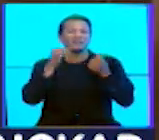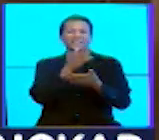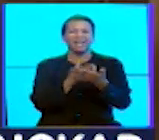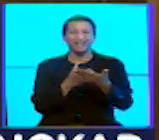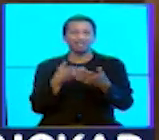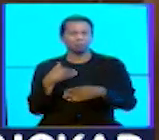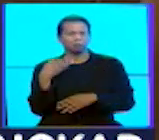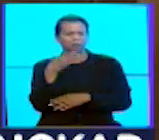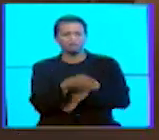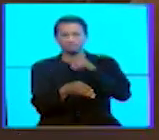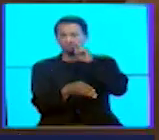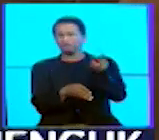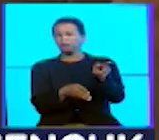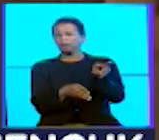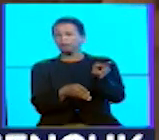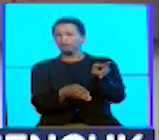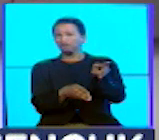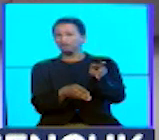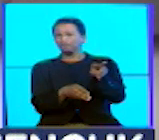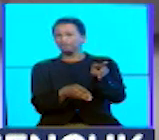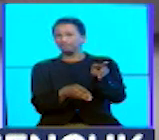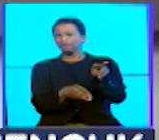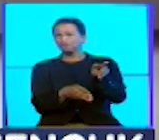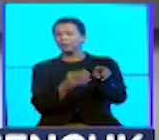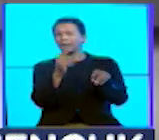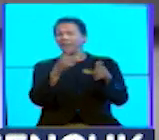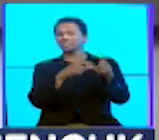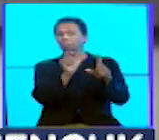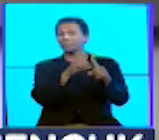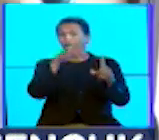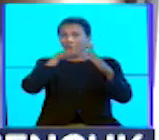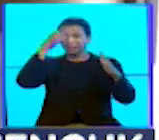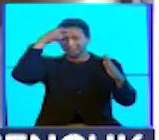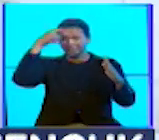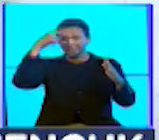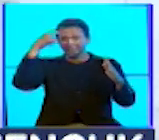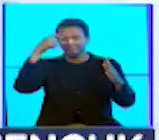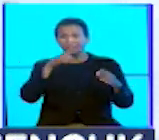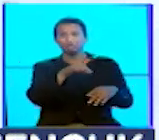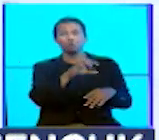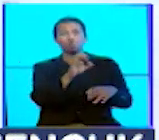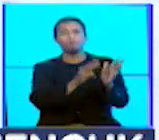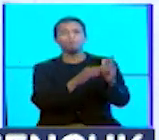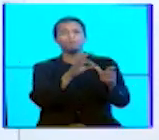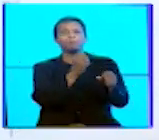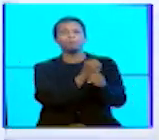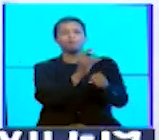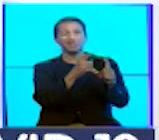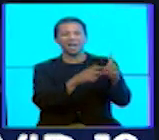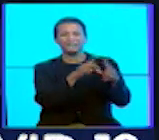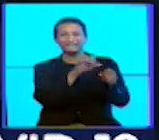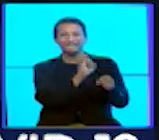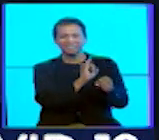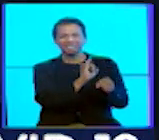Jawa Tengah, termasuk ke RSUD Lukmono Hadi. Ganjar pun menegur keluarga pasien dan meminta mereka